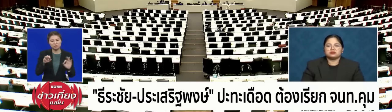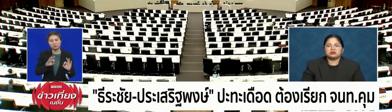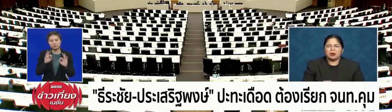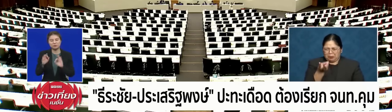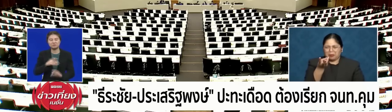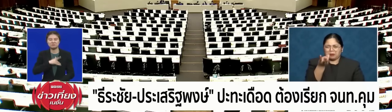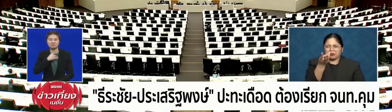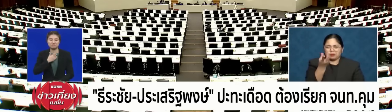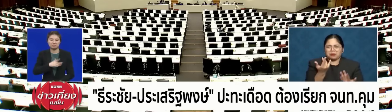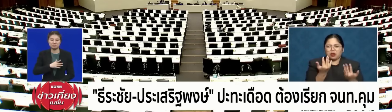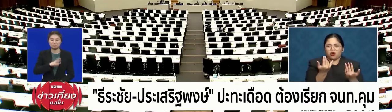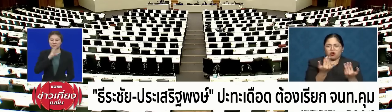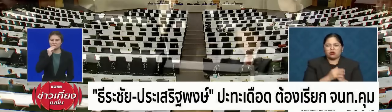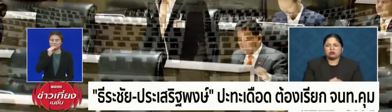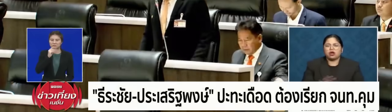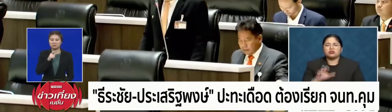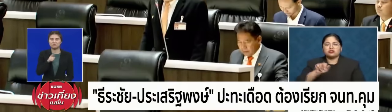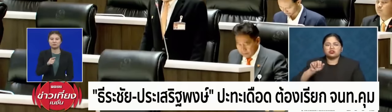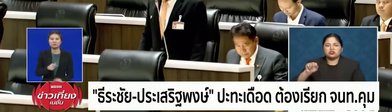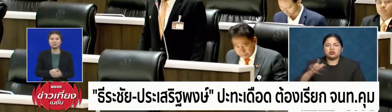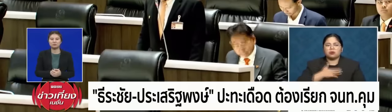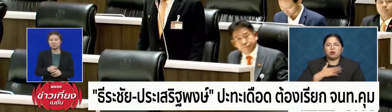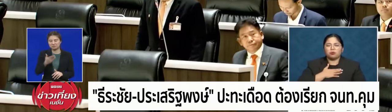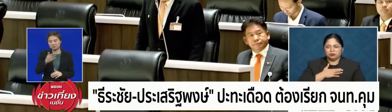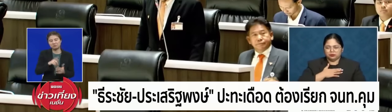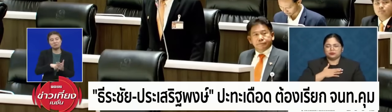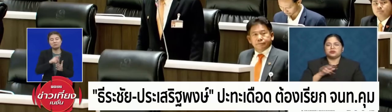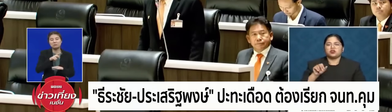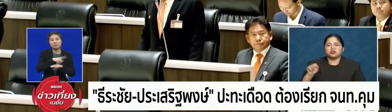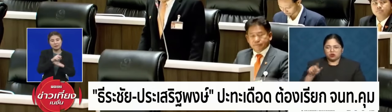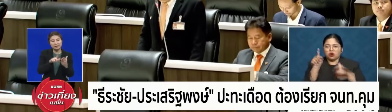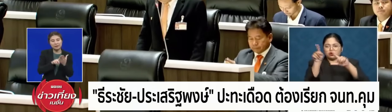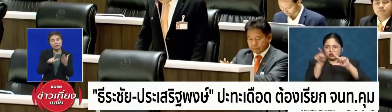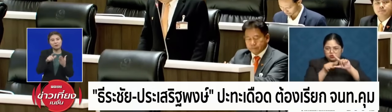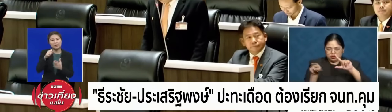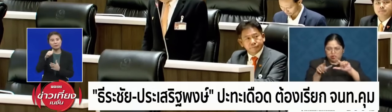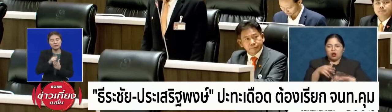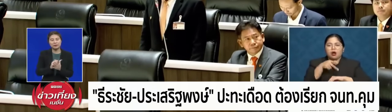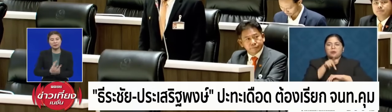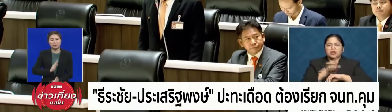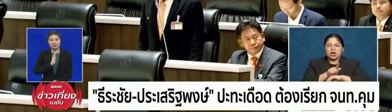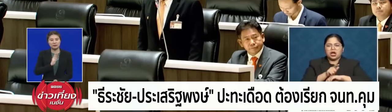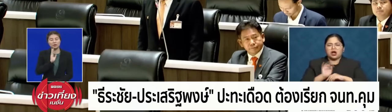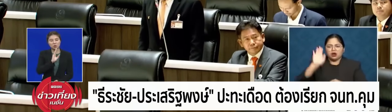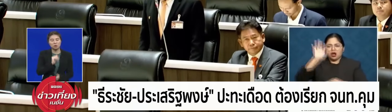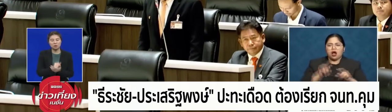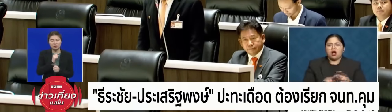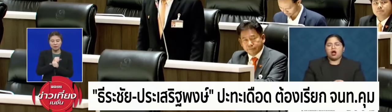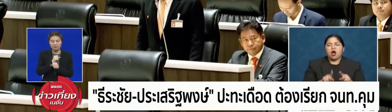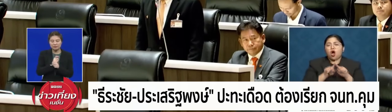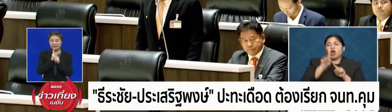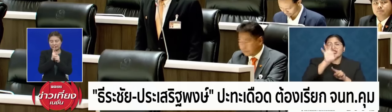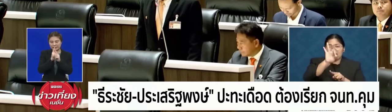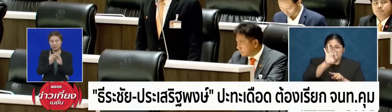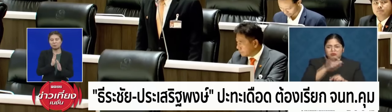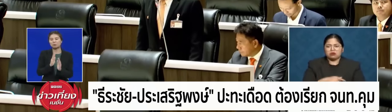พอใจกำลังพูดอยู่ขอให้คุณปฏิพัฒน์หมออ๋องลาออกไปเลยได้มั้ยรักษาศักดิ์ศรีคือจะได้เข้าตามตรอกออกตามประตู